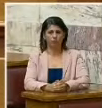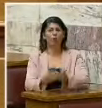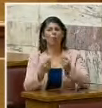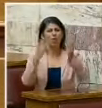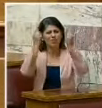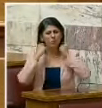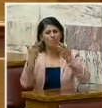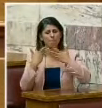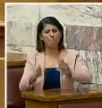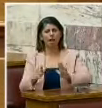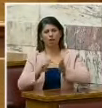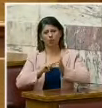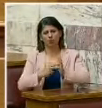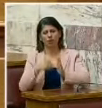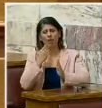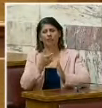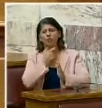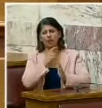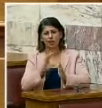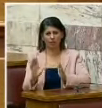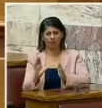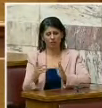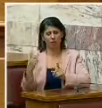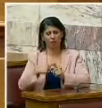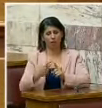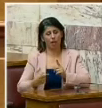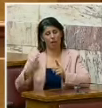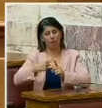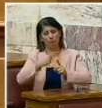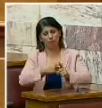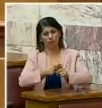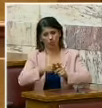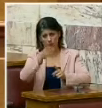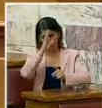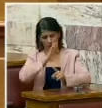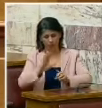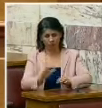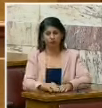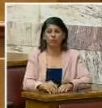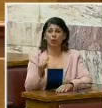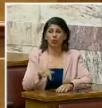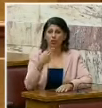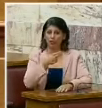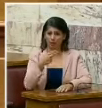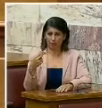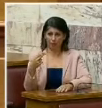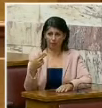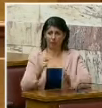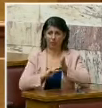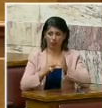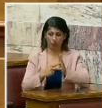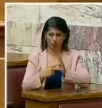άλλη βλάβη και στα εθνικά ζητήματα. Έρχομαι τώρα στα ζητήματα της